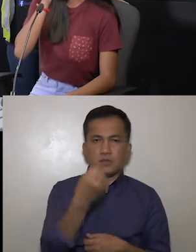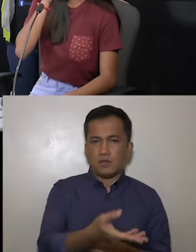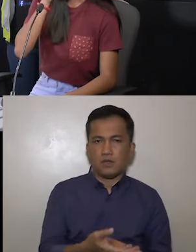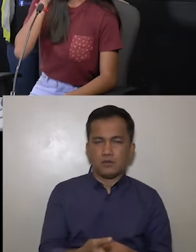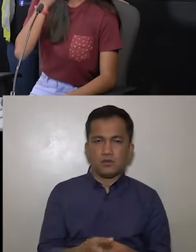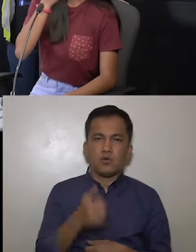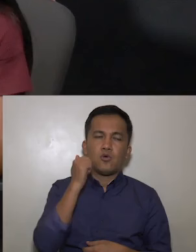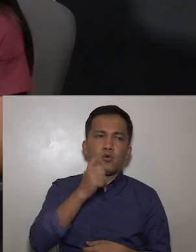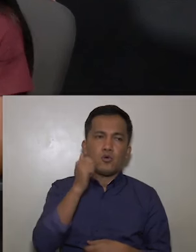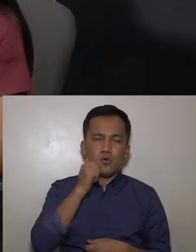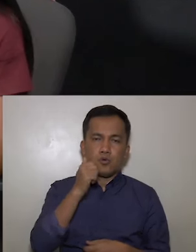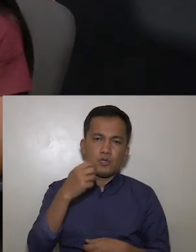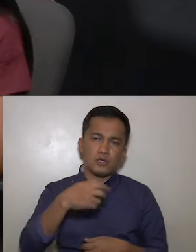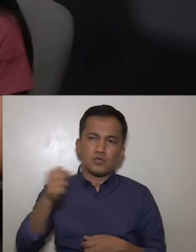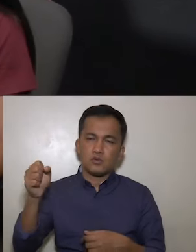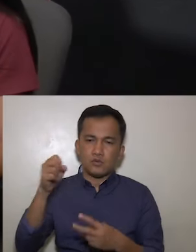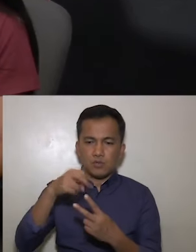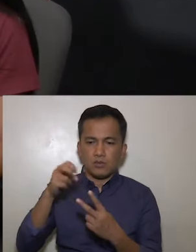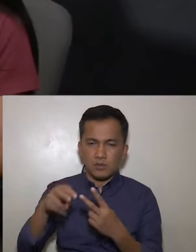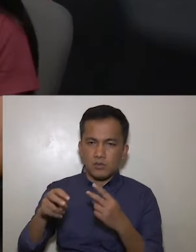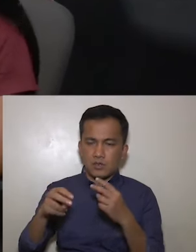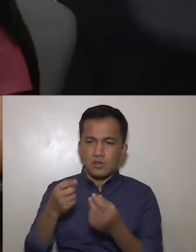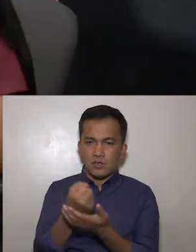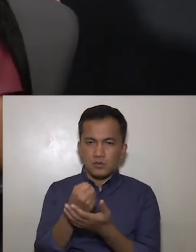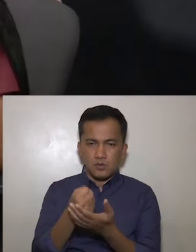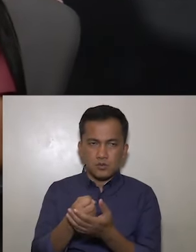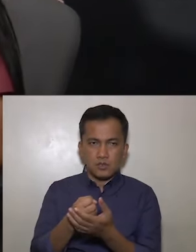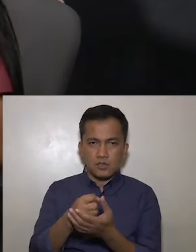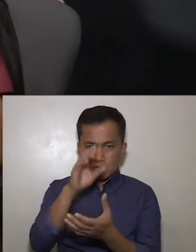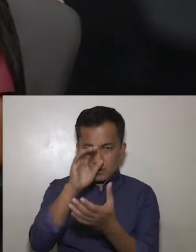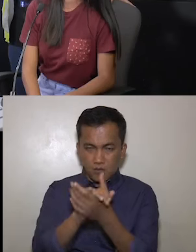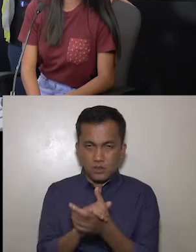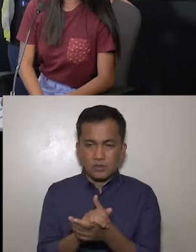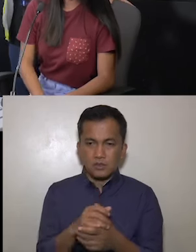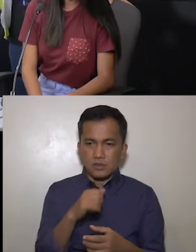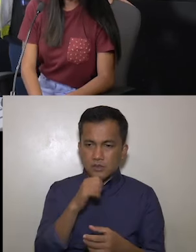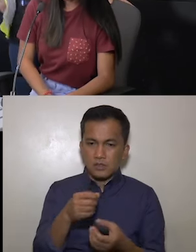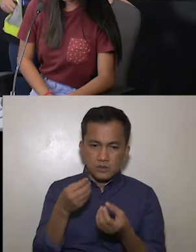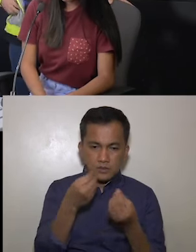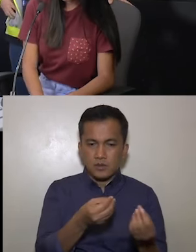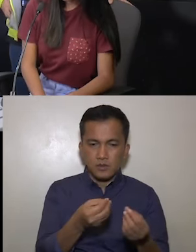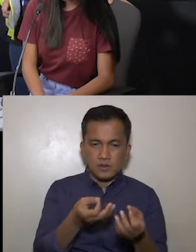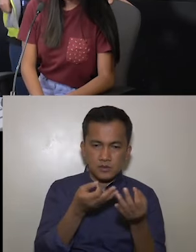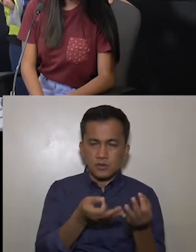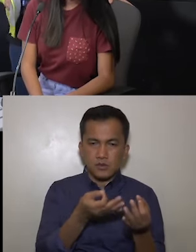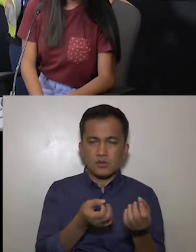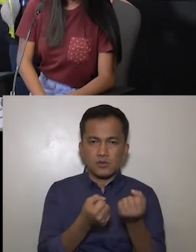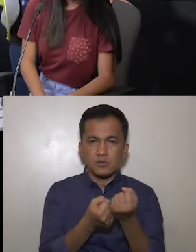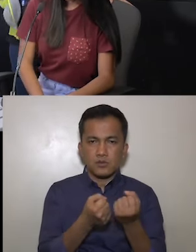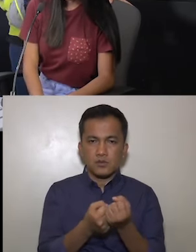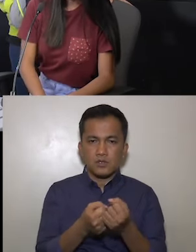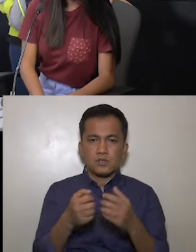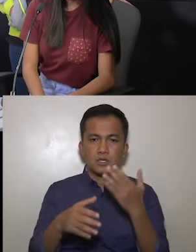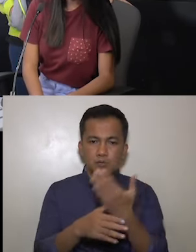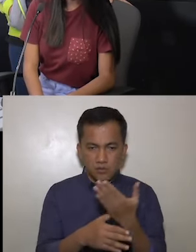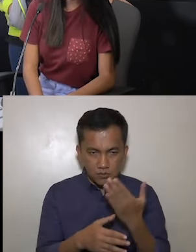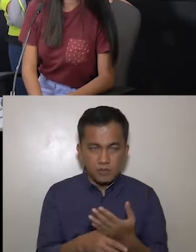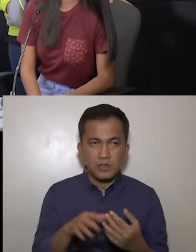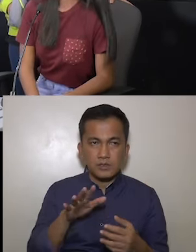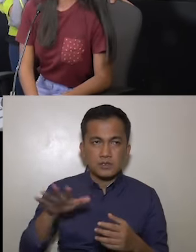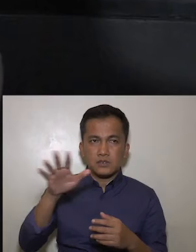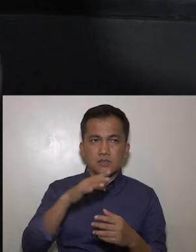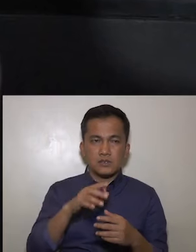sila nagbibigay. Laging kinukuha ng babae ng sahod ng asawa ko. Hindi nga lang sila nagbibigay ng sustento. Nanggugulo